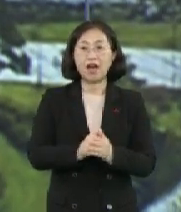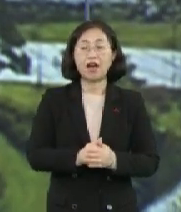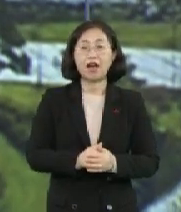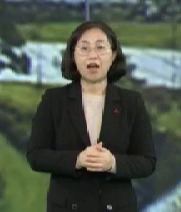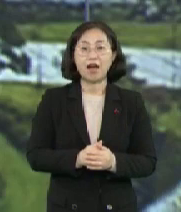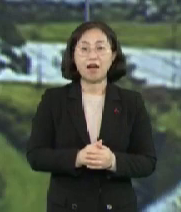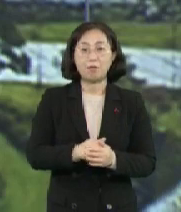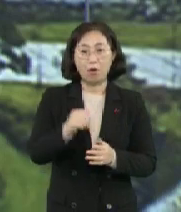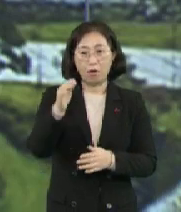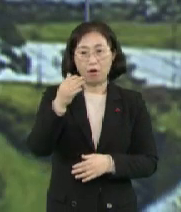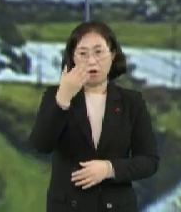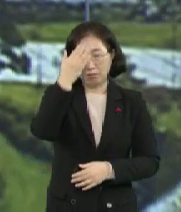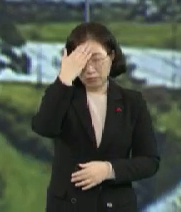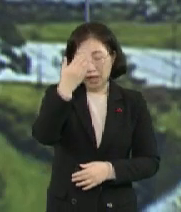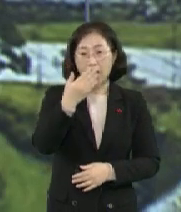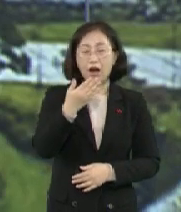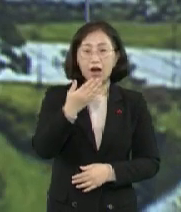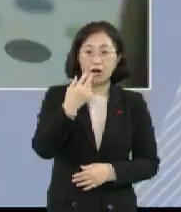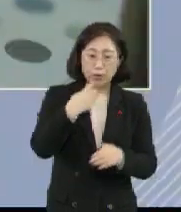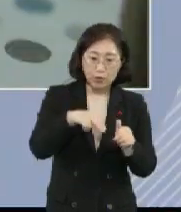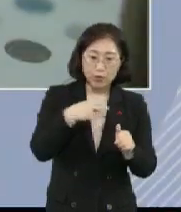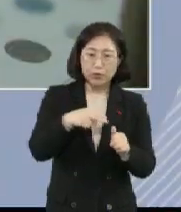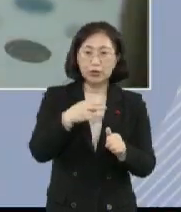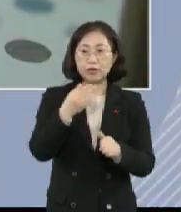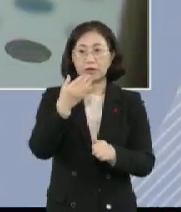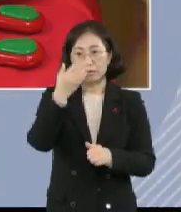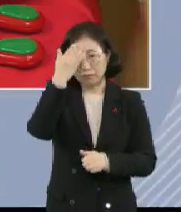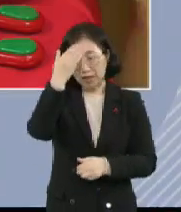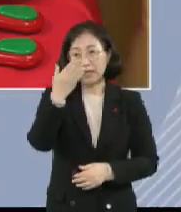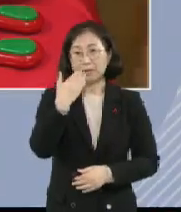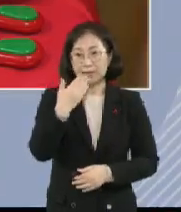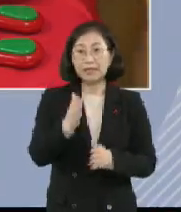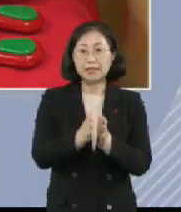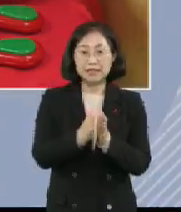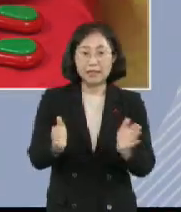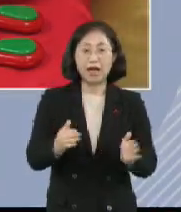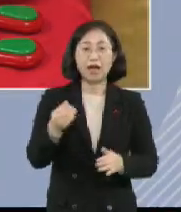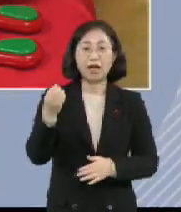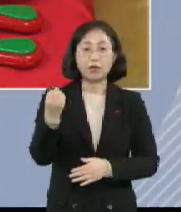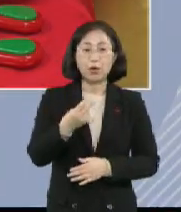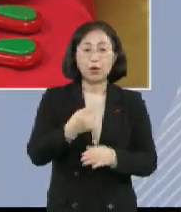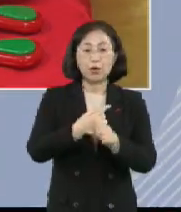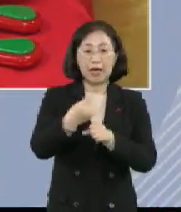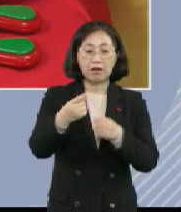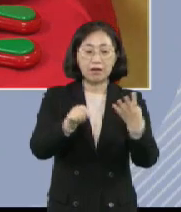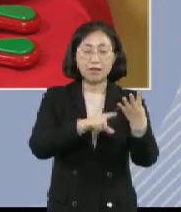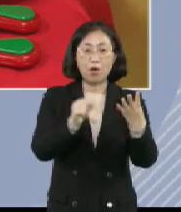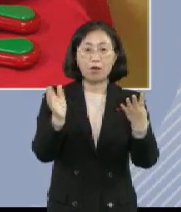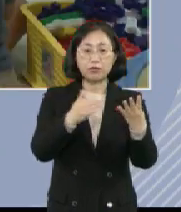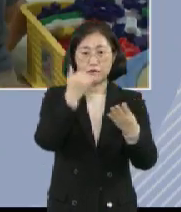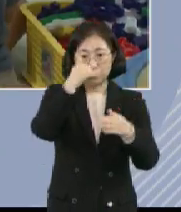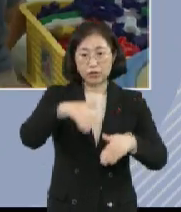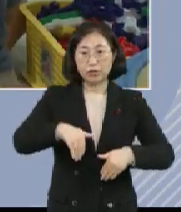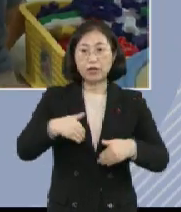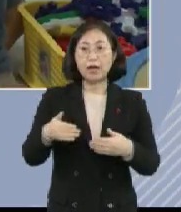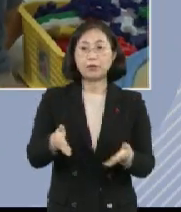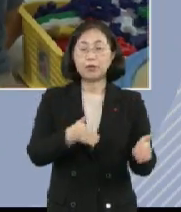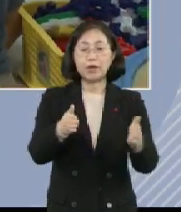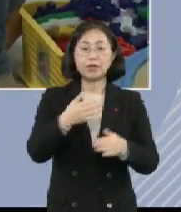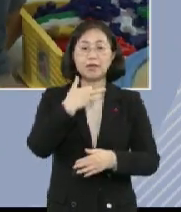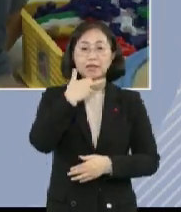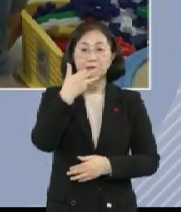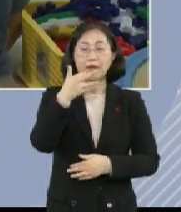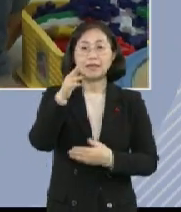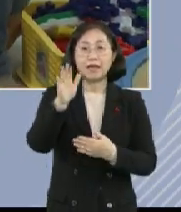고등학교 무상급식, 중학교는 무상교육을 처음으로 시행한 자리인데 여기에 덧붙여서 내년 4월부터는 충청남도에서는